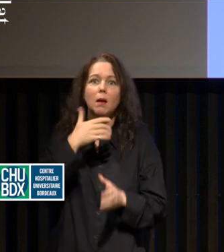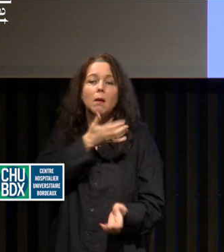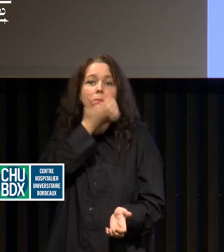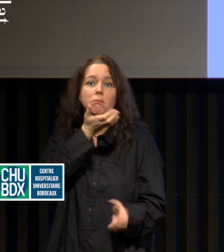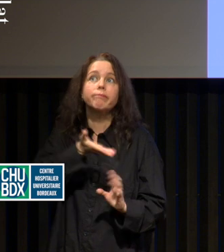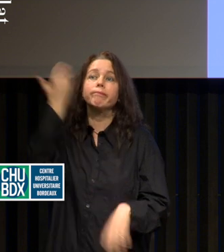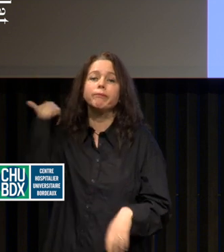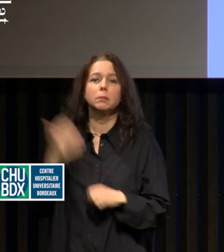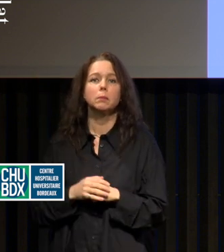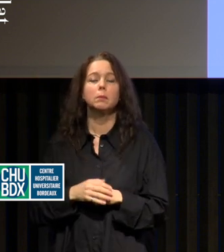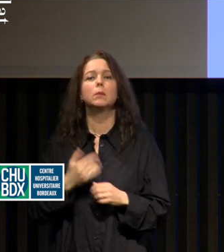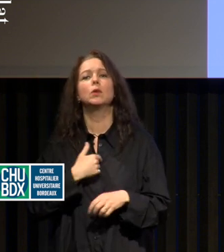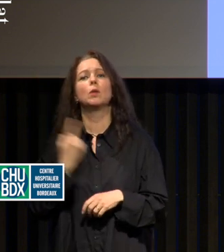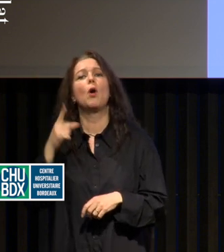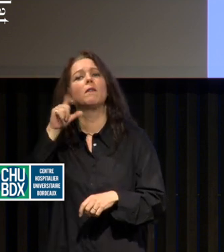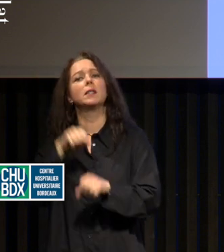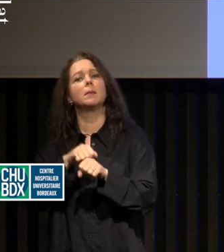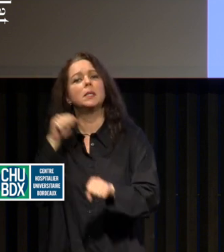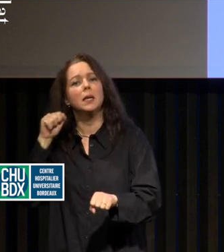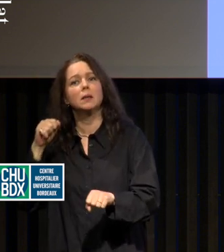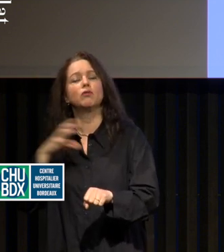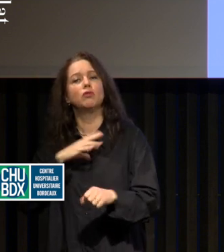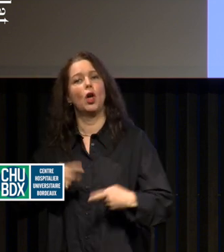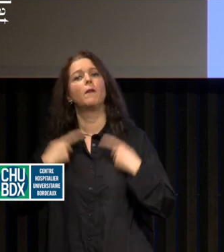siècle où on a une vie qui s'est améliorée,